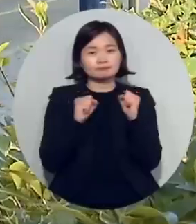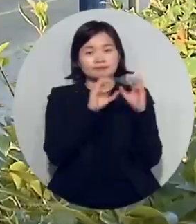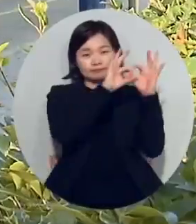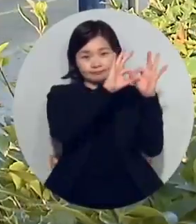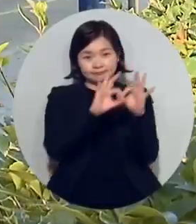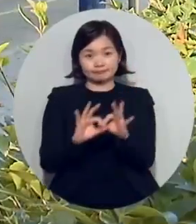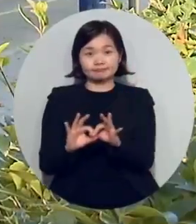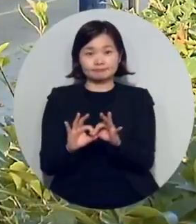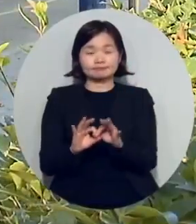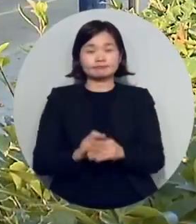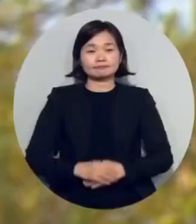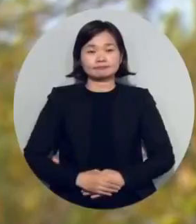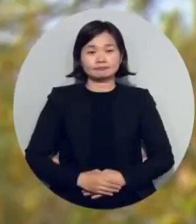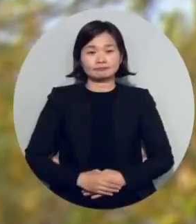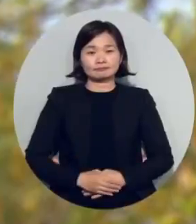내다봤습니다